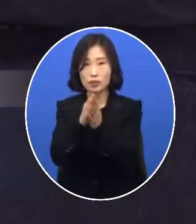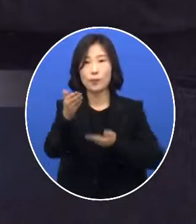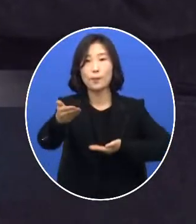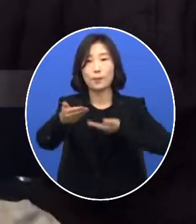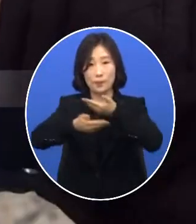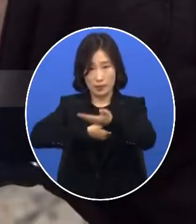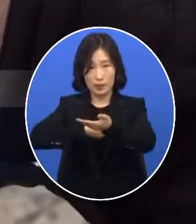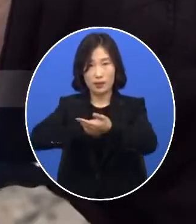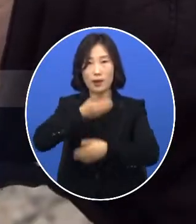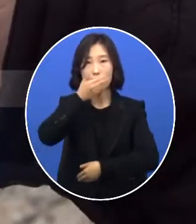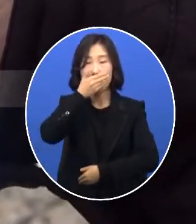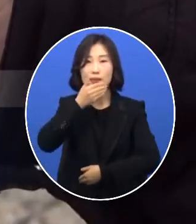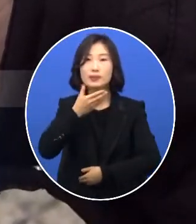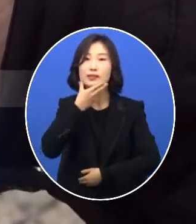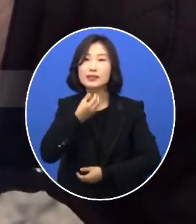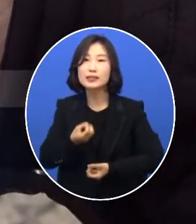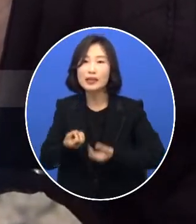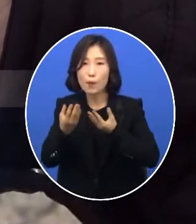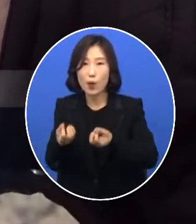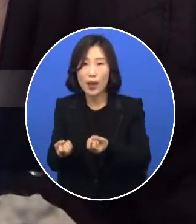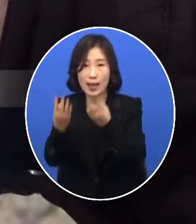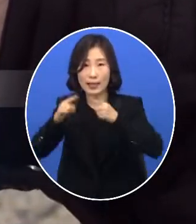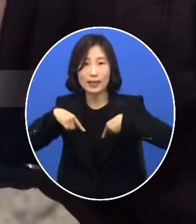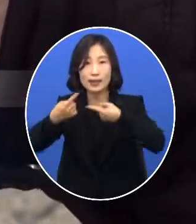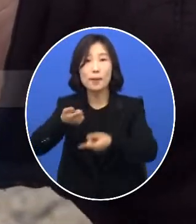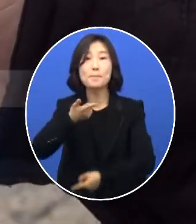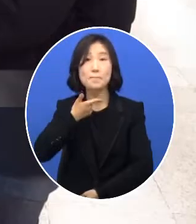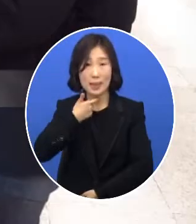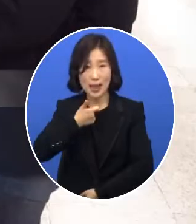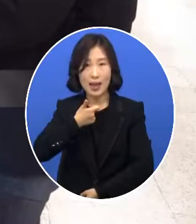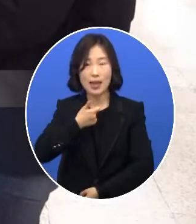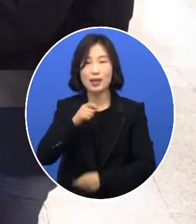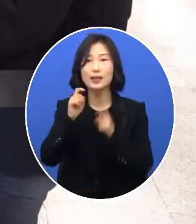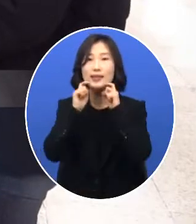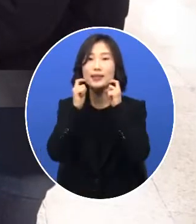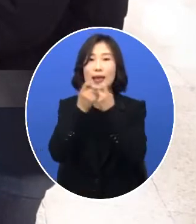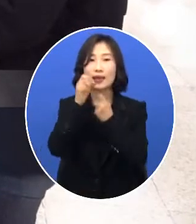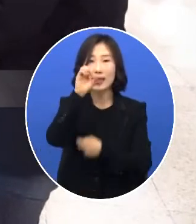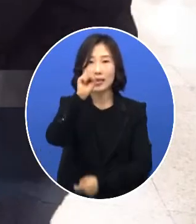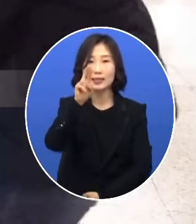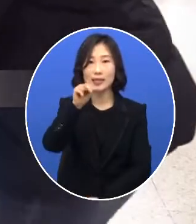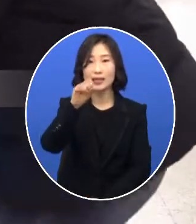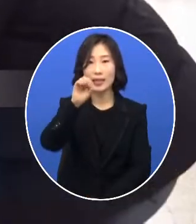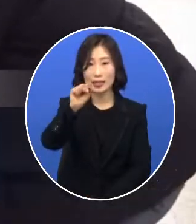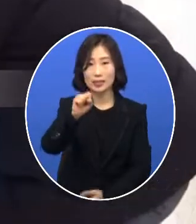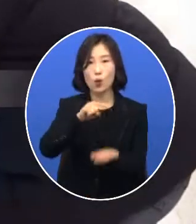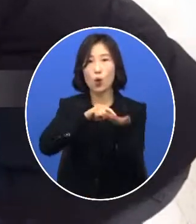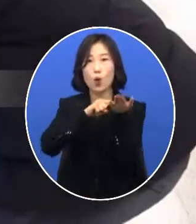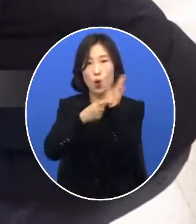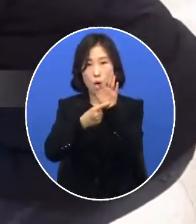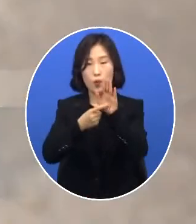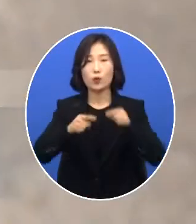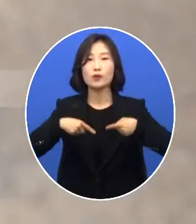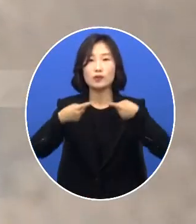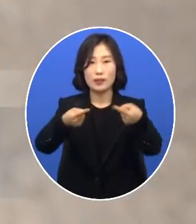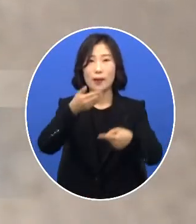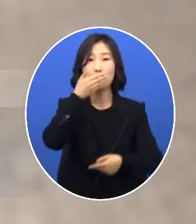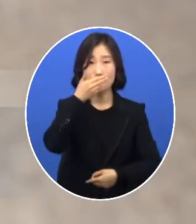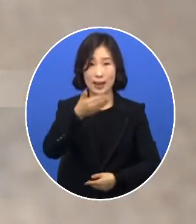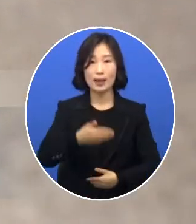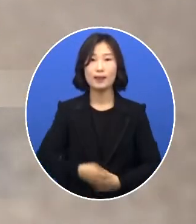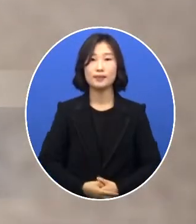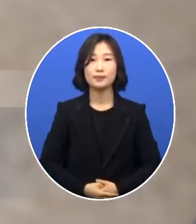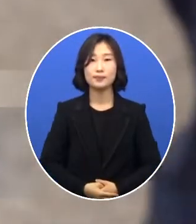직접 교환하거나 마스크 양보 캠페인에 참여했다는 해시태그 달기 등 개인 SNS 홍보를 보여주는